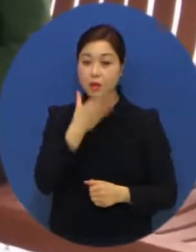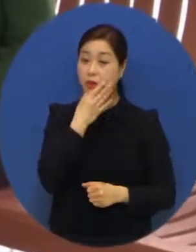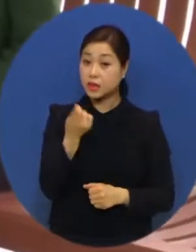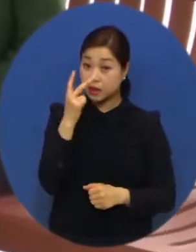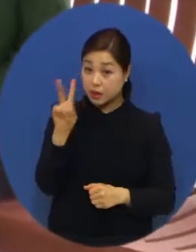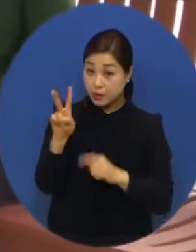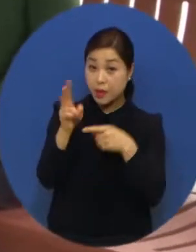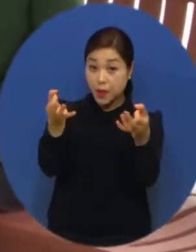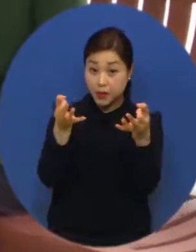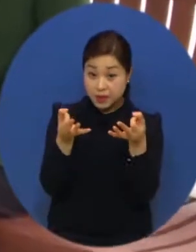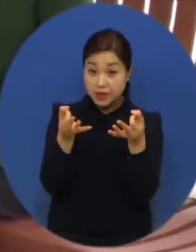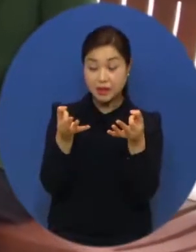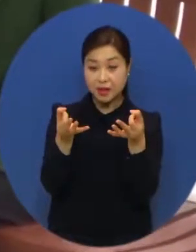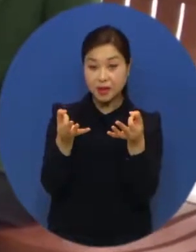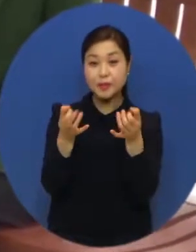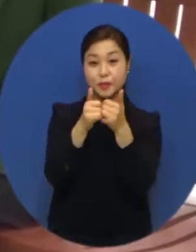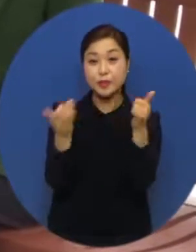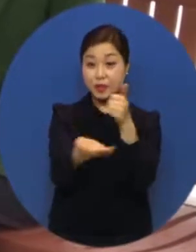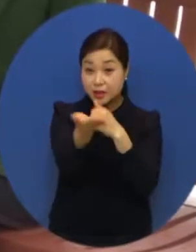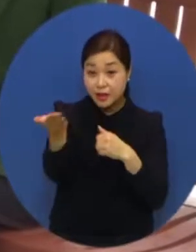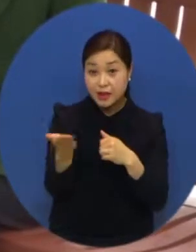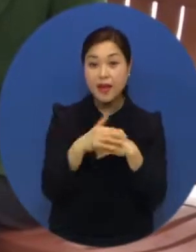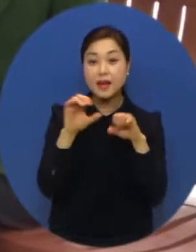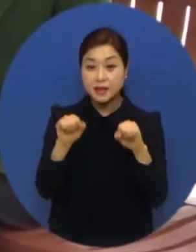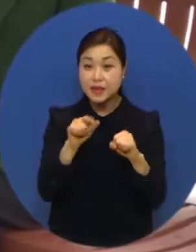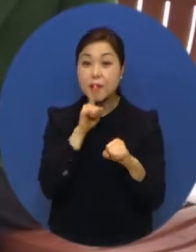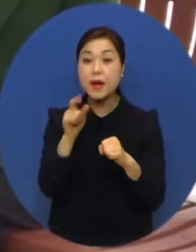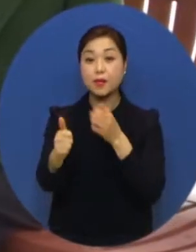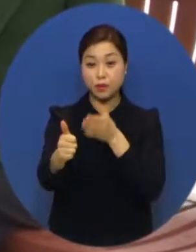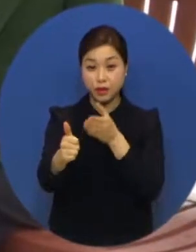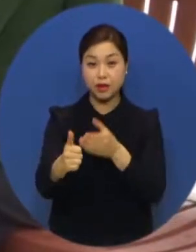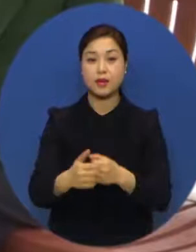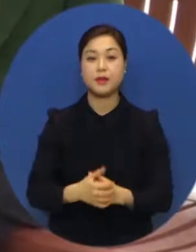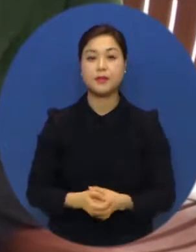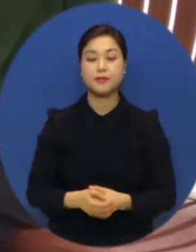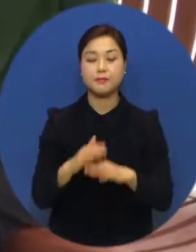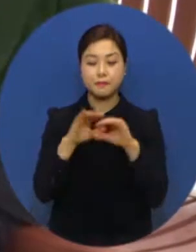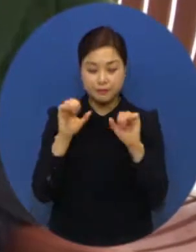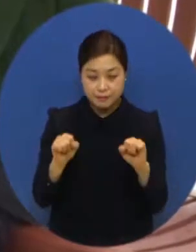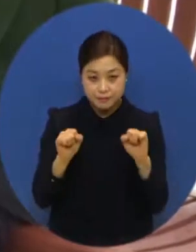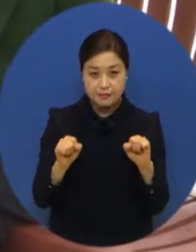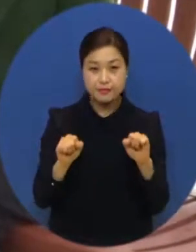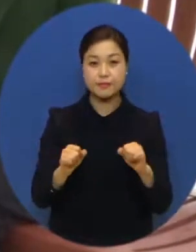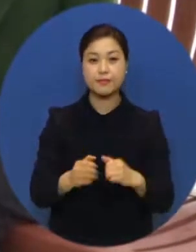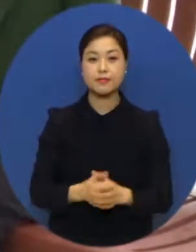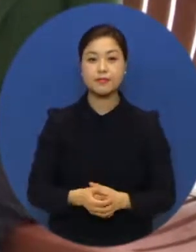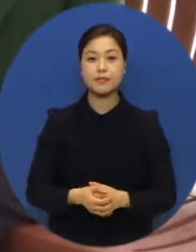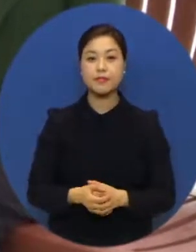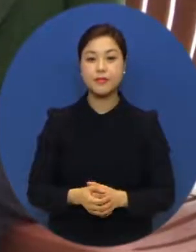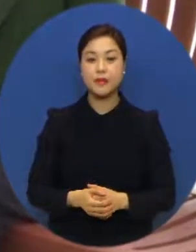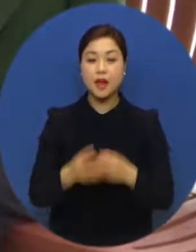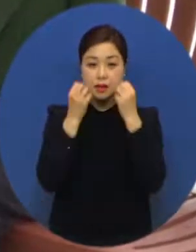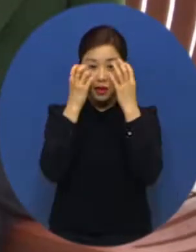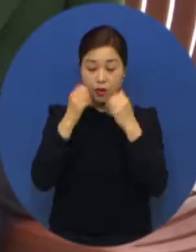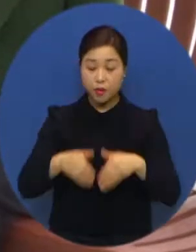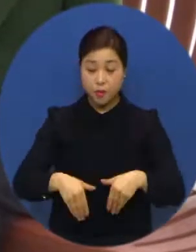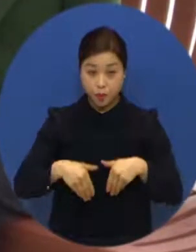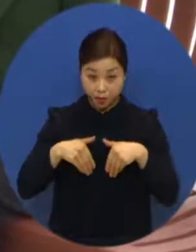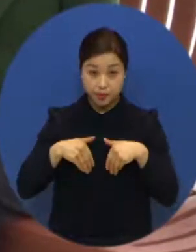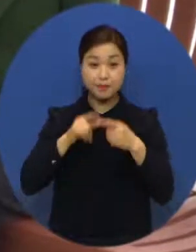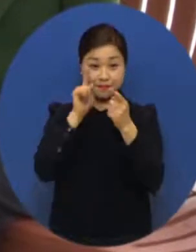복지TV를 신청하고 계신 시청자분들께 먼저 인사 말씀 부탁을 좀 드릴게요. 네, 안녕하세요. 새 봄을